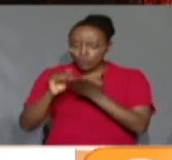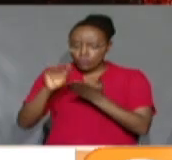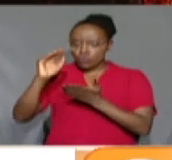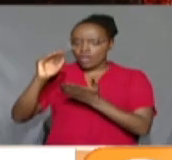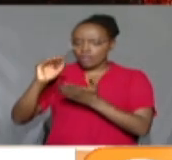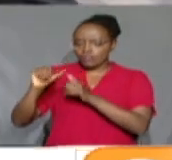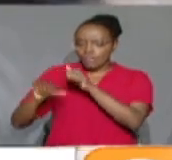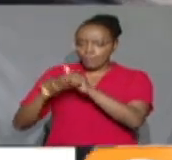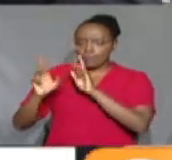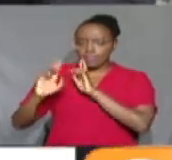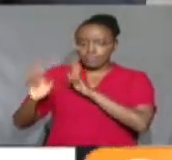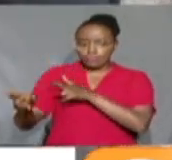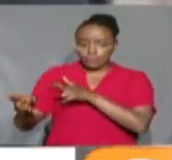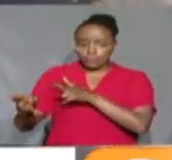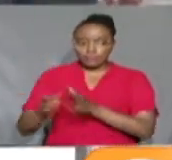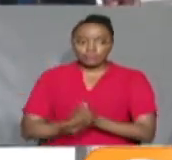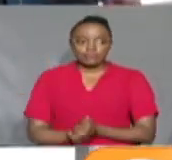hiyo.